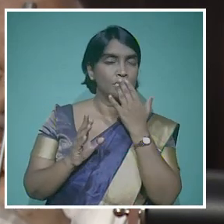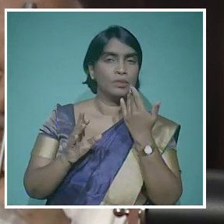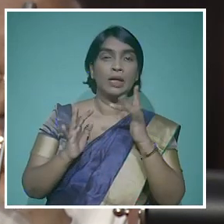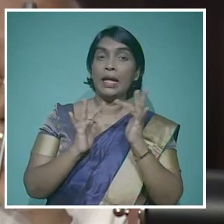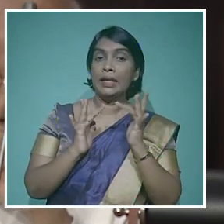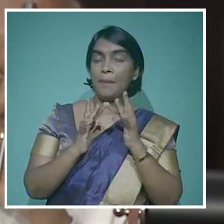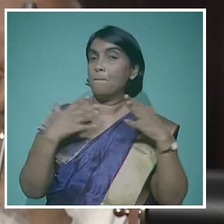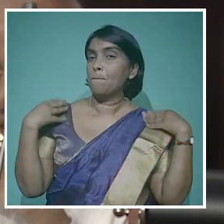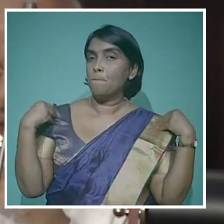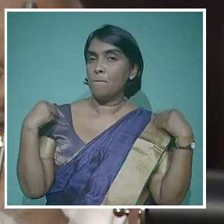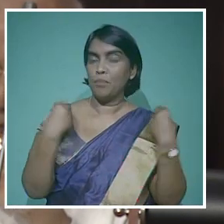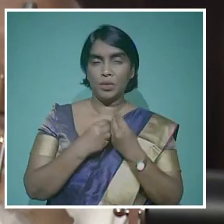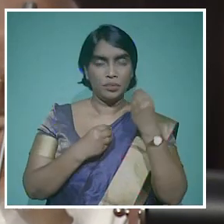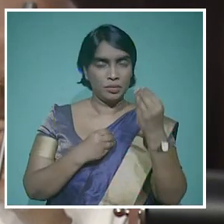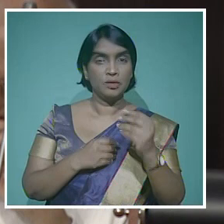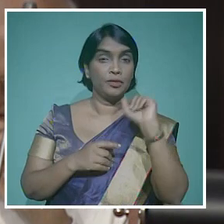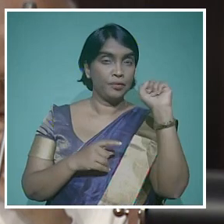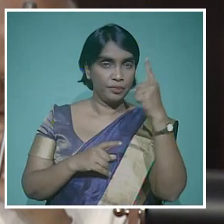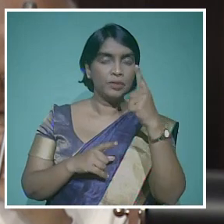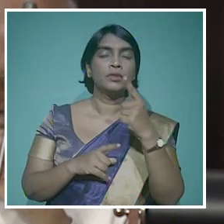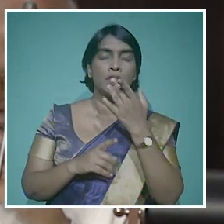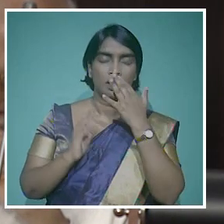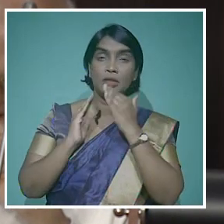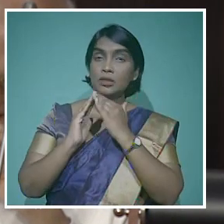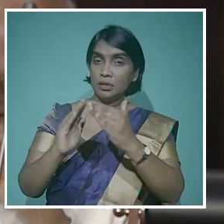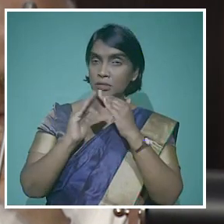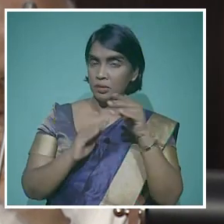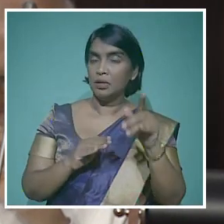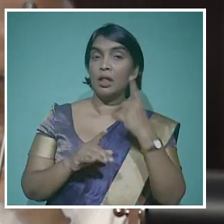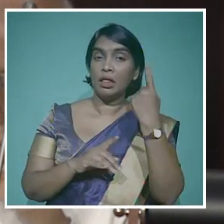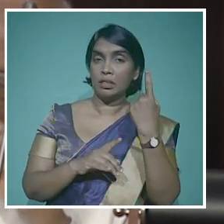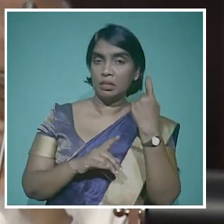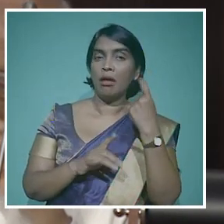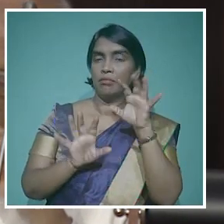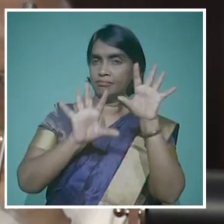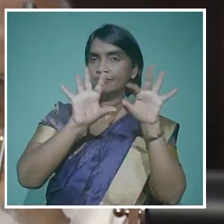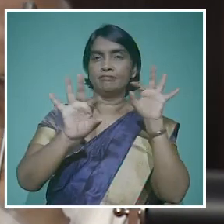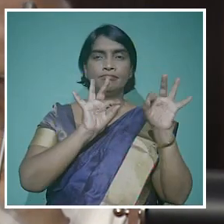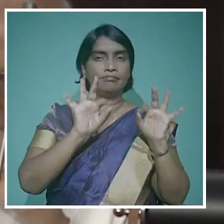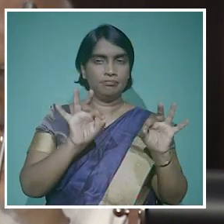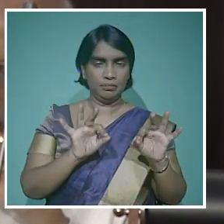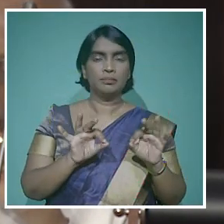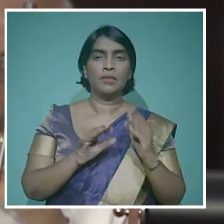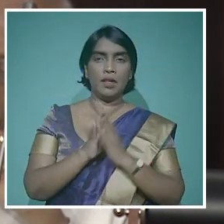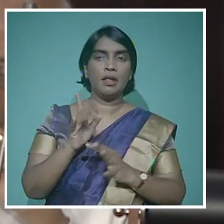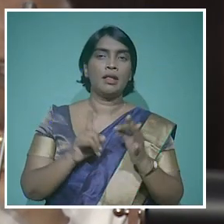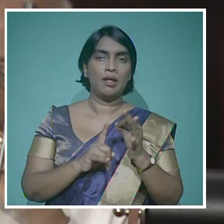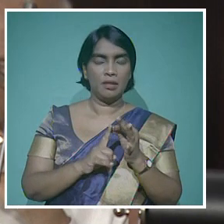අන්තර්ජාලය පහසුකම් ලබා දීම පළමුවෙන්ම පාසල් 1000ක් අපි වෙන් කරගෙන යනවා. හැමතිතුමා ඒ